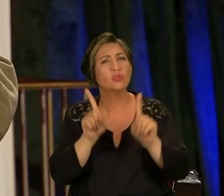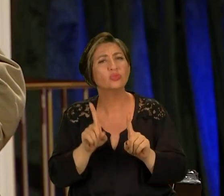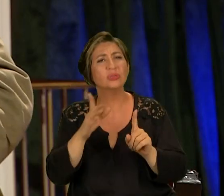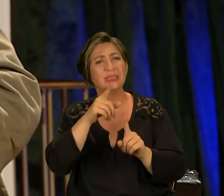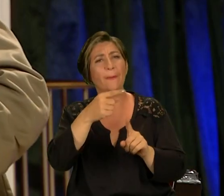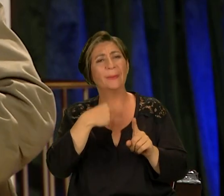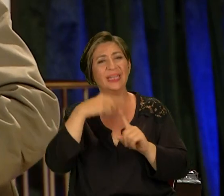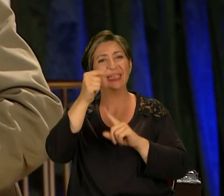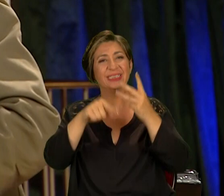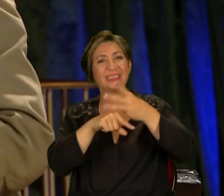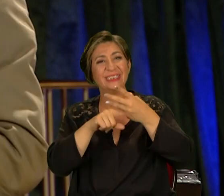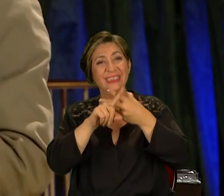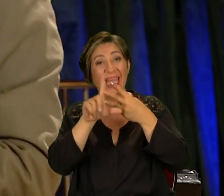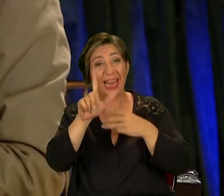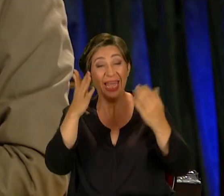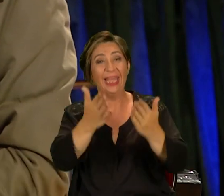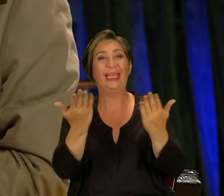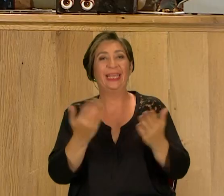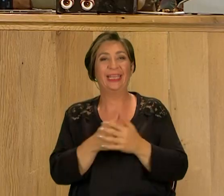ben, İzel?